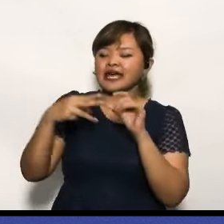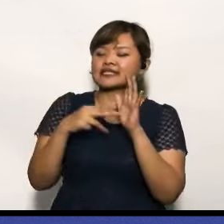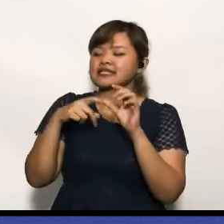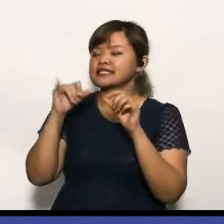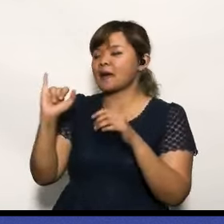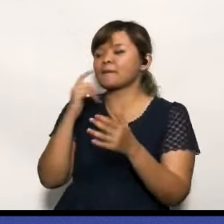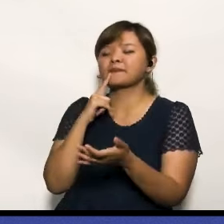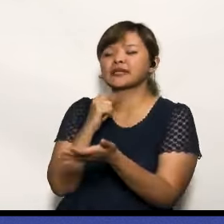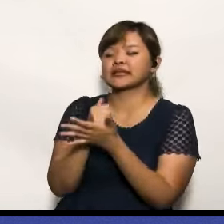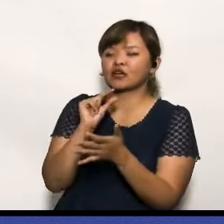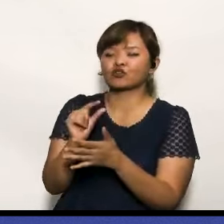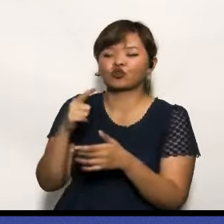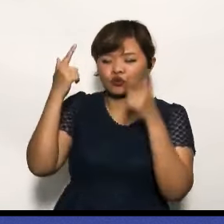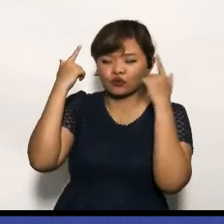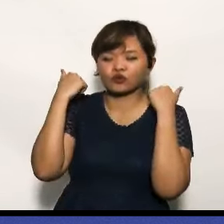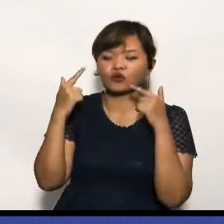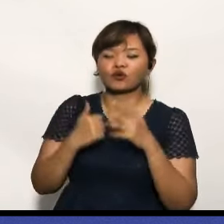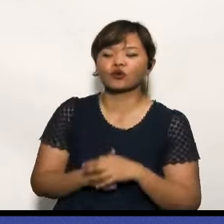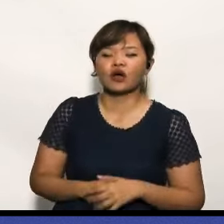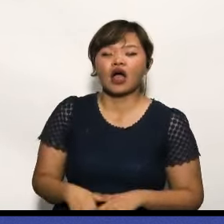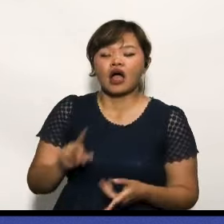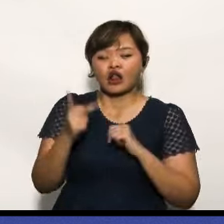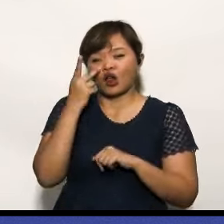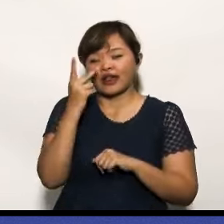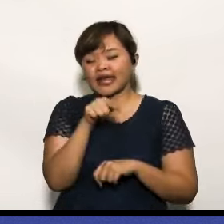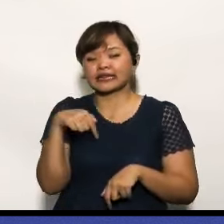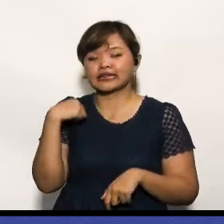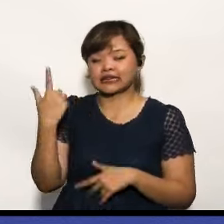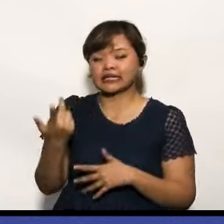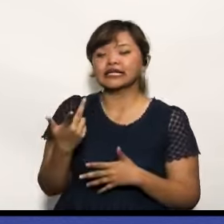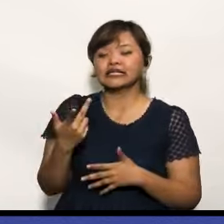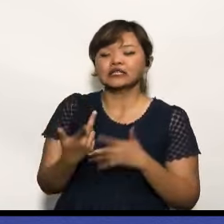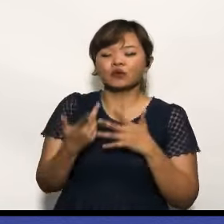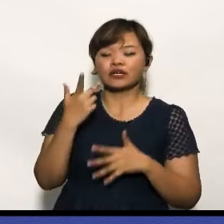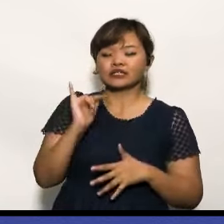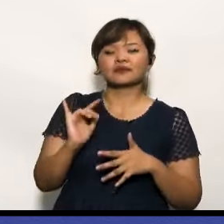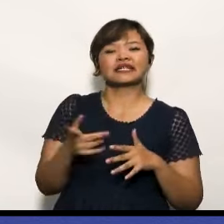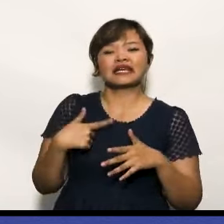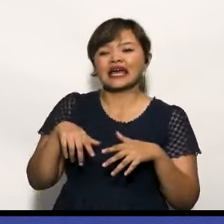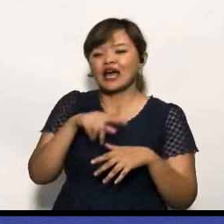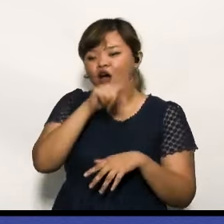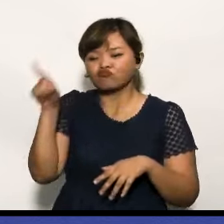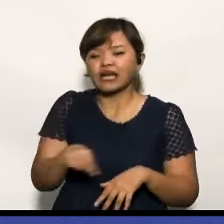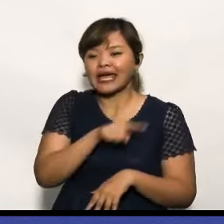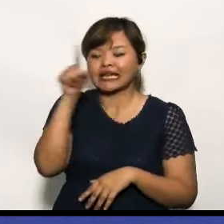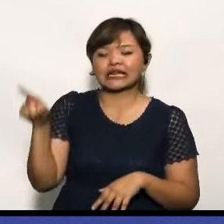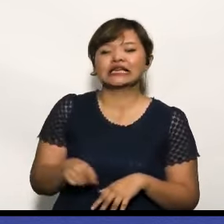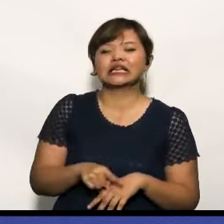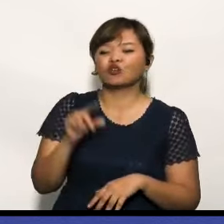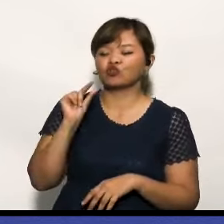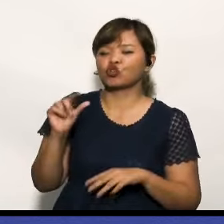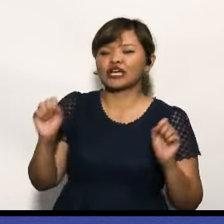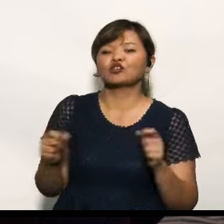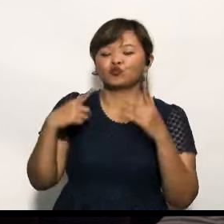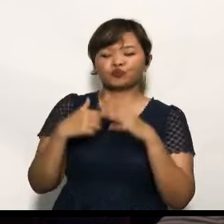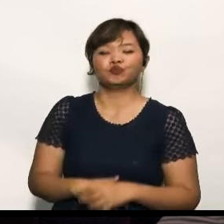sangat fundamental about this. If you look at this, kalau saudara lihat ini, it's actually look like a cycle of